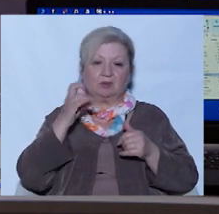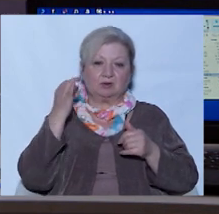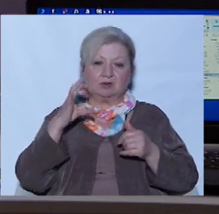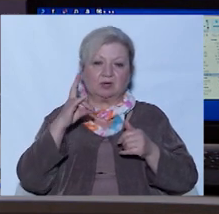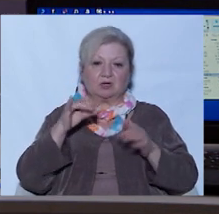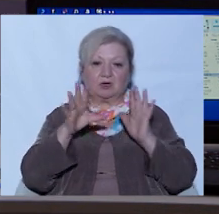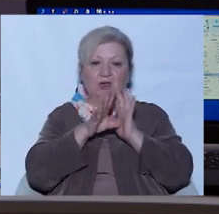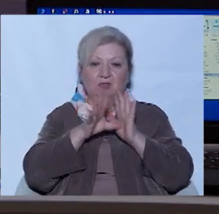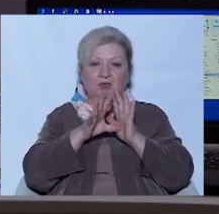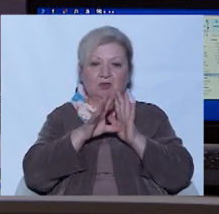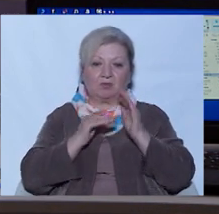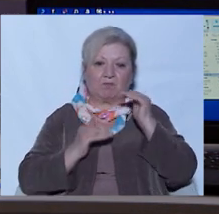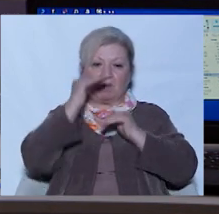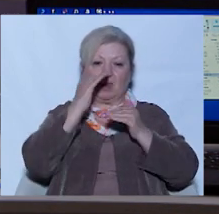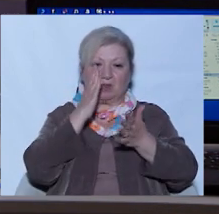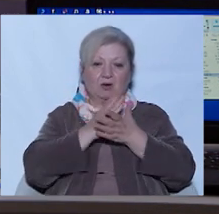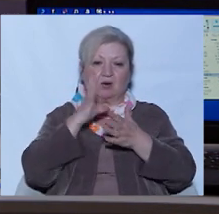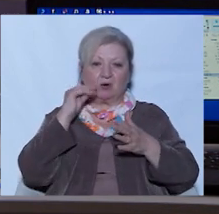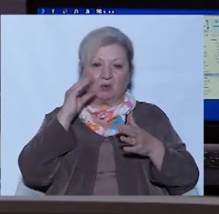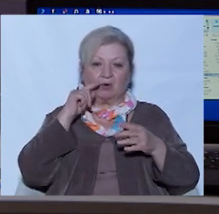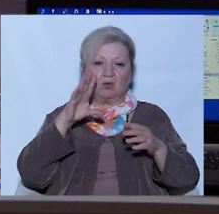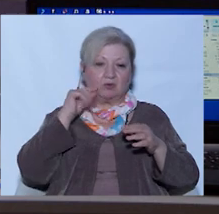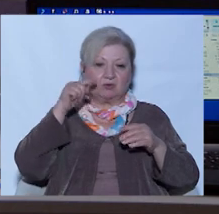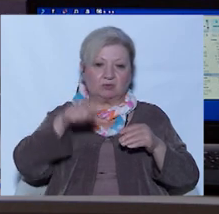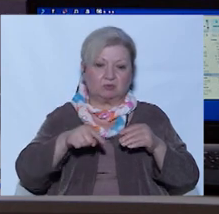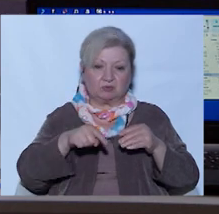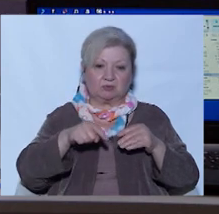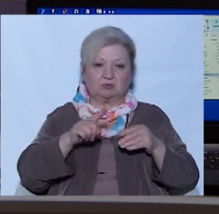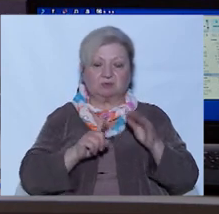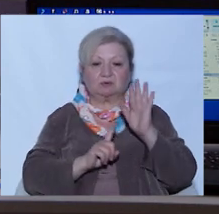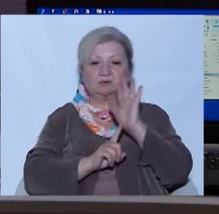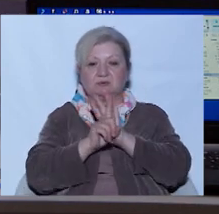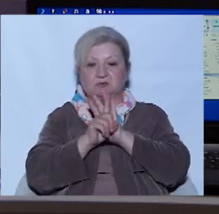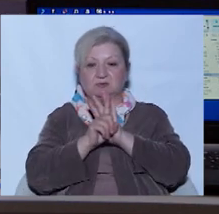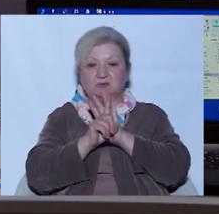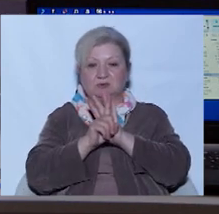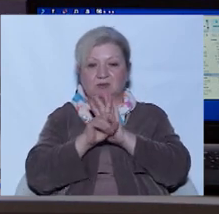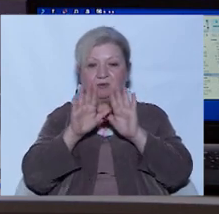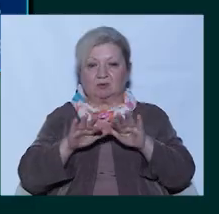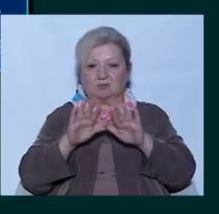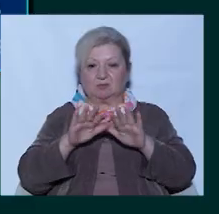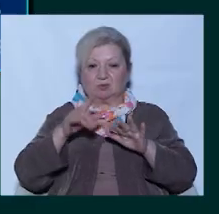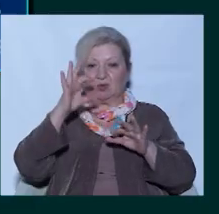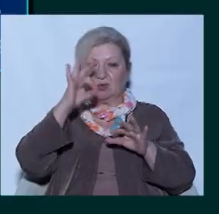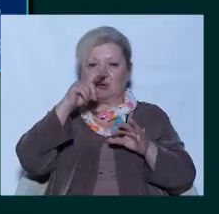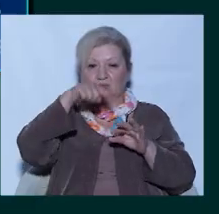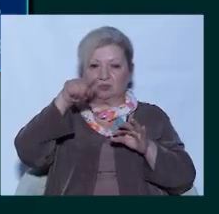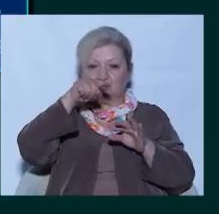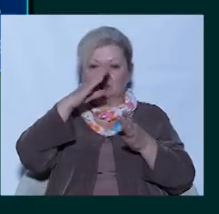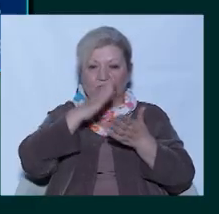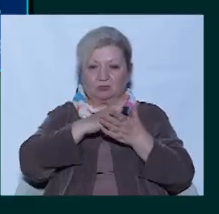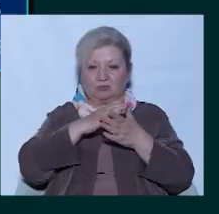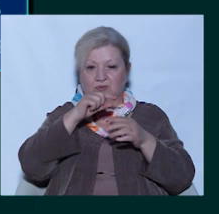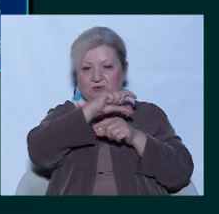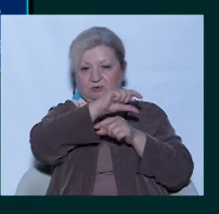ენერგია მაქსიმალური? როდესაც ის აი ამ შუალედურ პოზიციას, საწყის პოზიციას რო გაუარ, აი ნულოვანით რო გვაქვს აღნიშნული